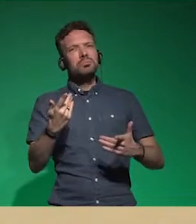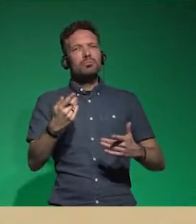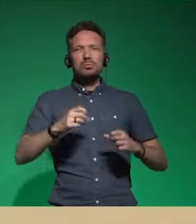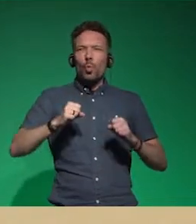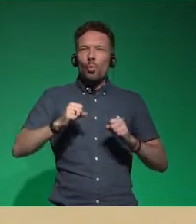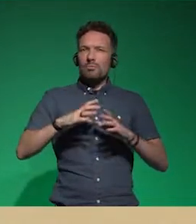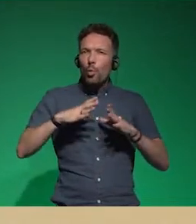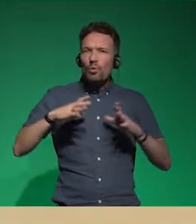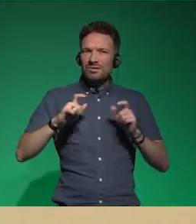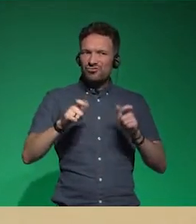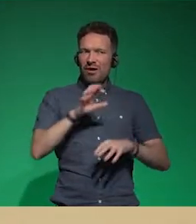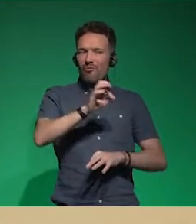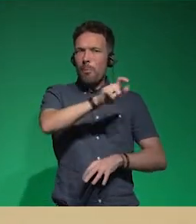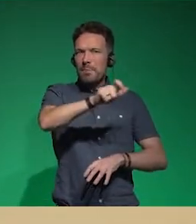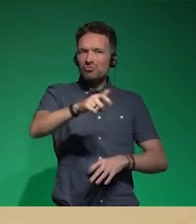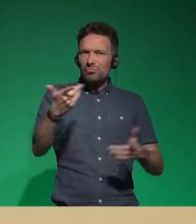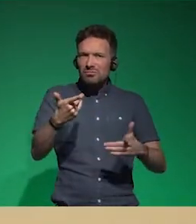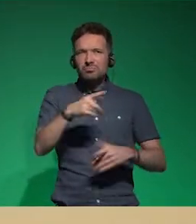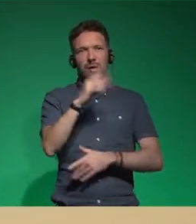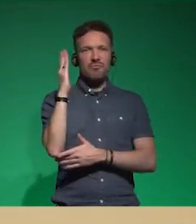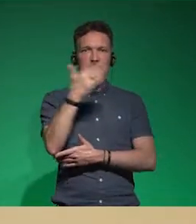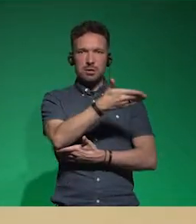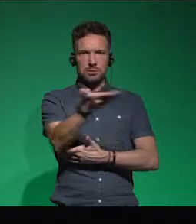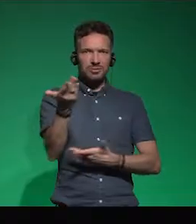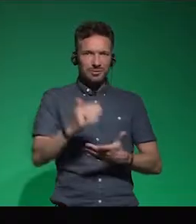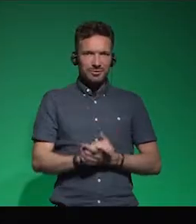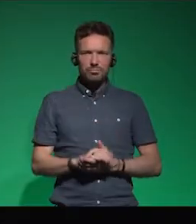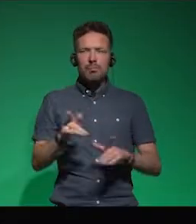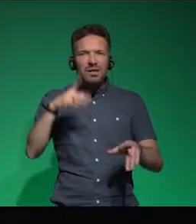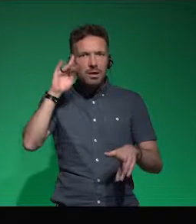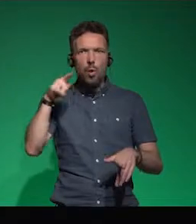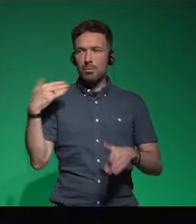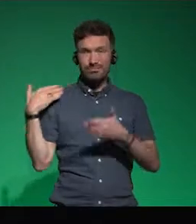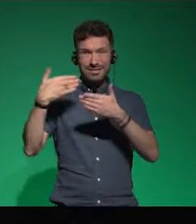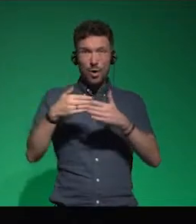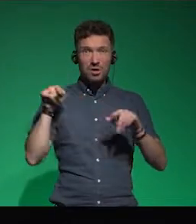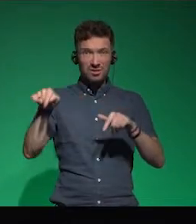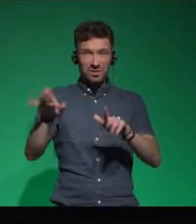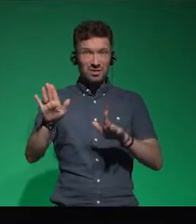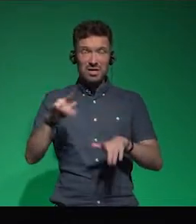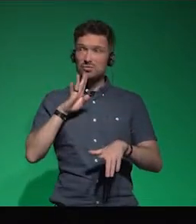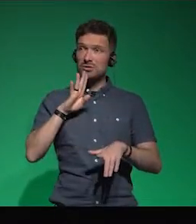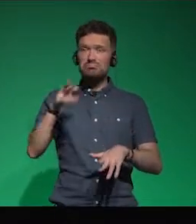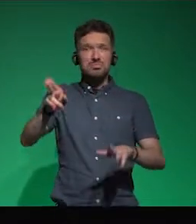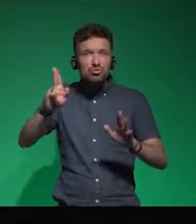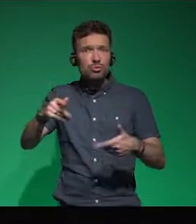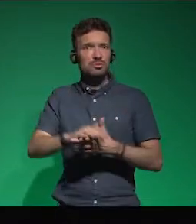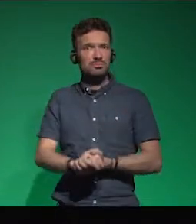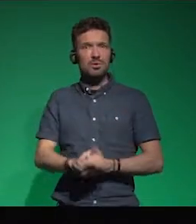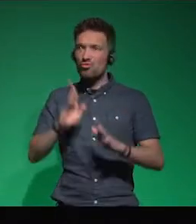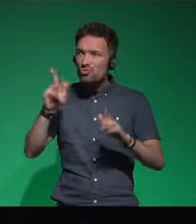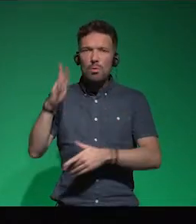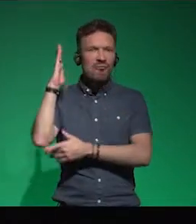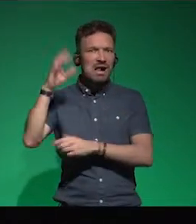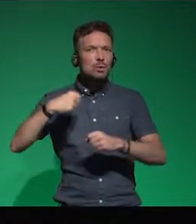Bäume. Und ich glaube, dass diese Aussage bis heute Bedeutung hat und deshalb auch eine